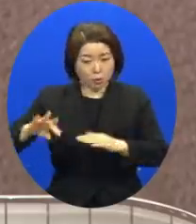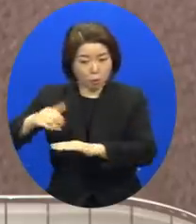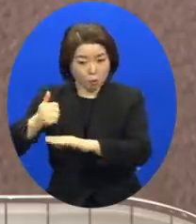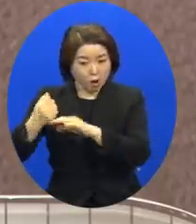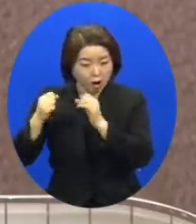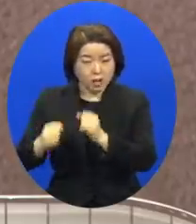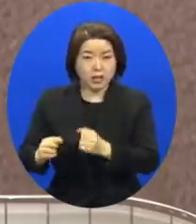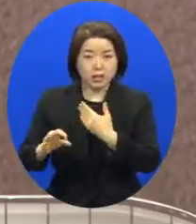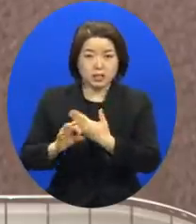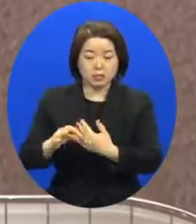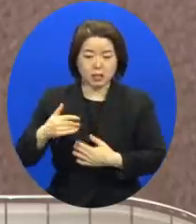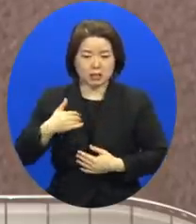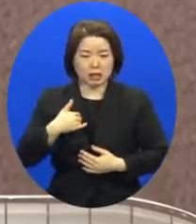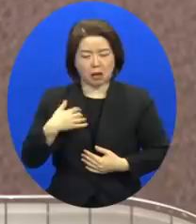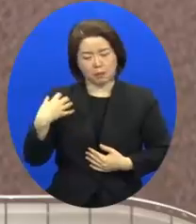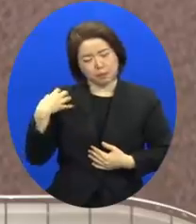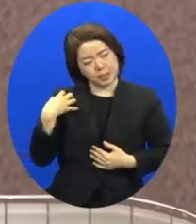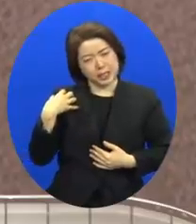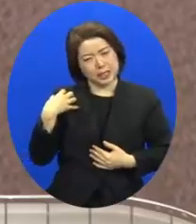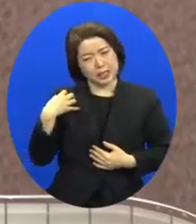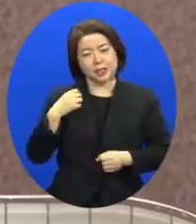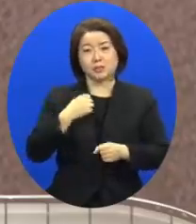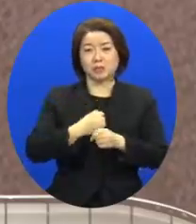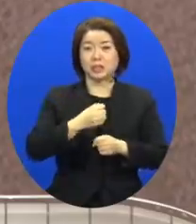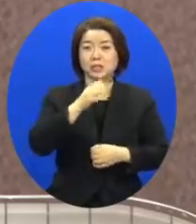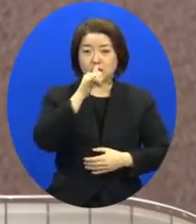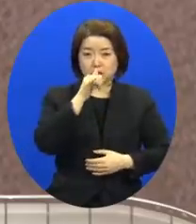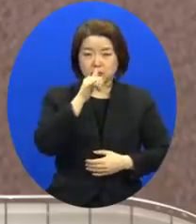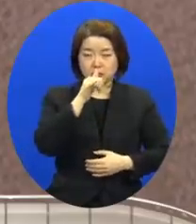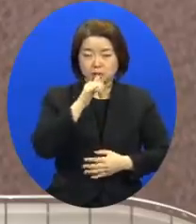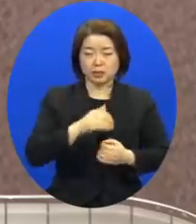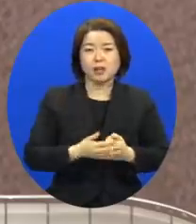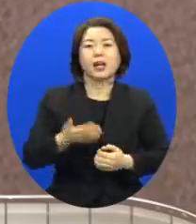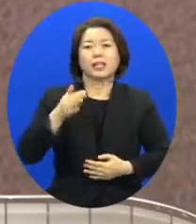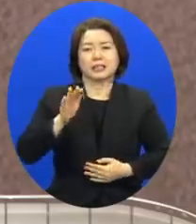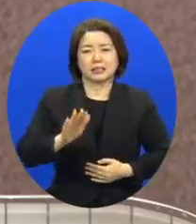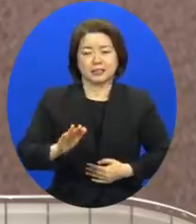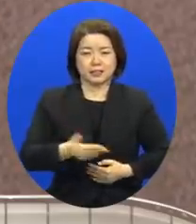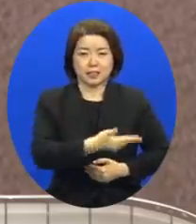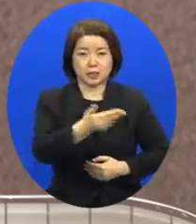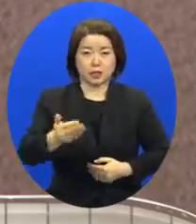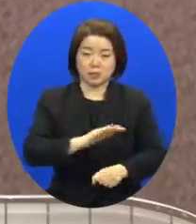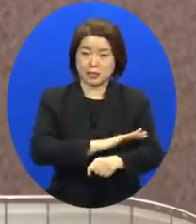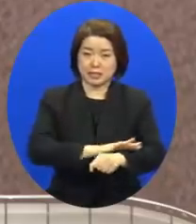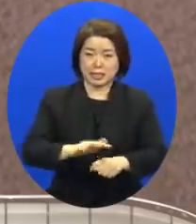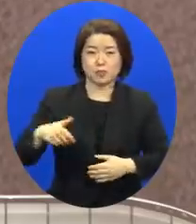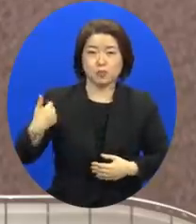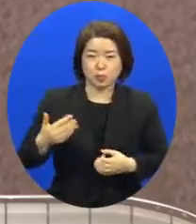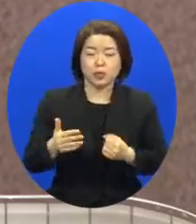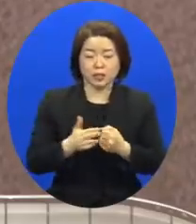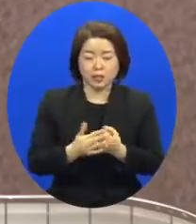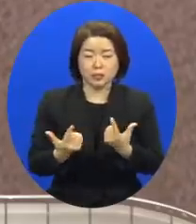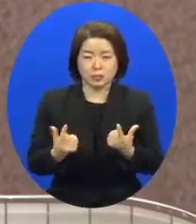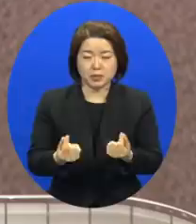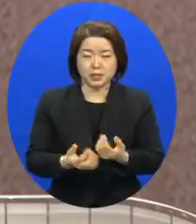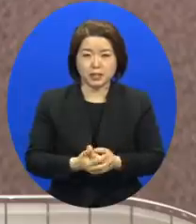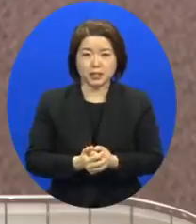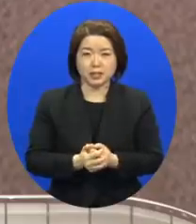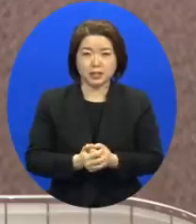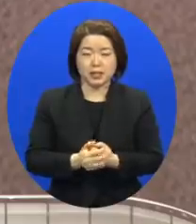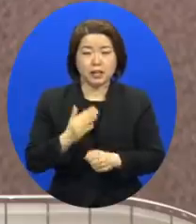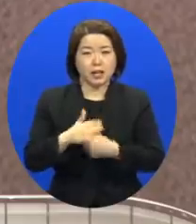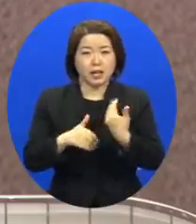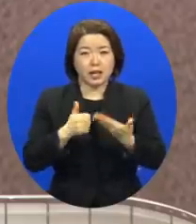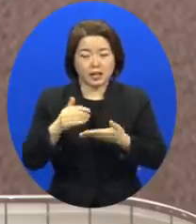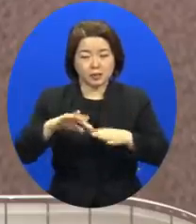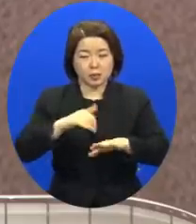우리를 상당히 부담스럽게 만듭니다 그러나 여러분 잘 알지 못해서 그렇습니다 하나님이